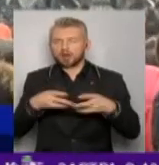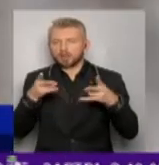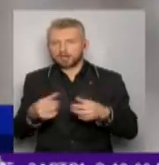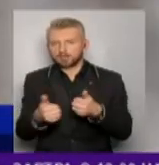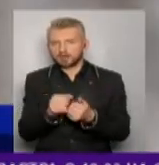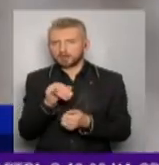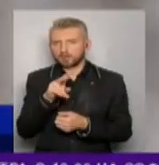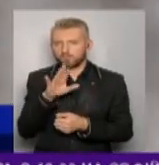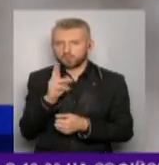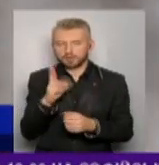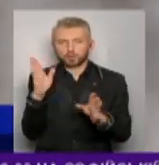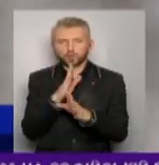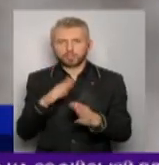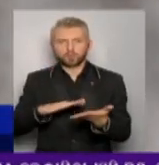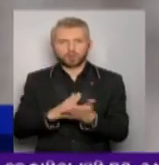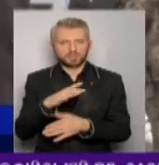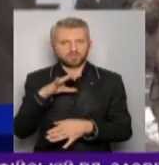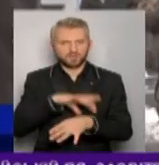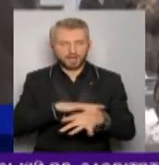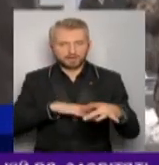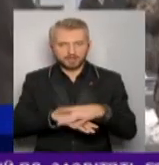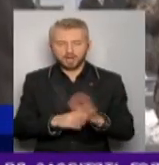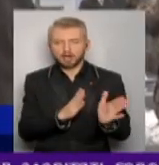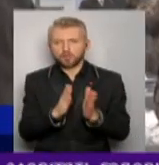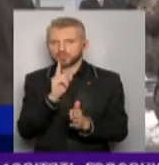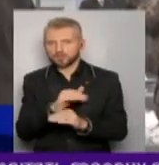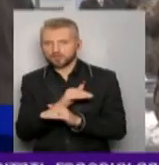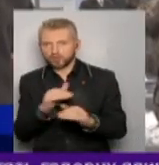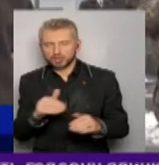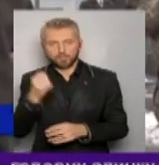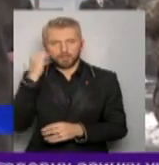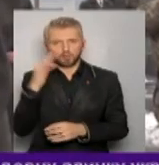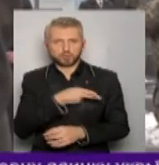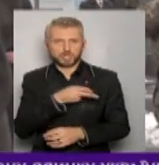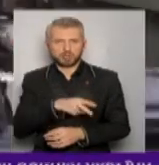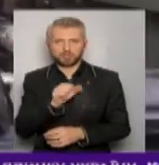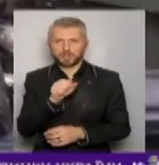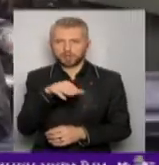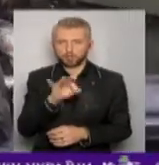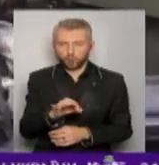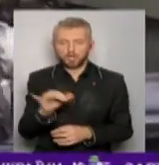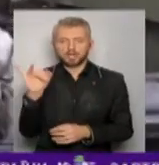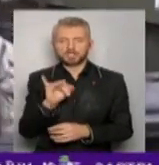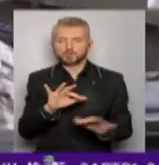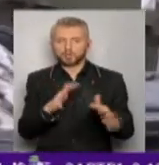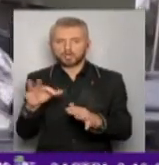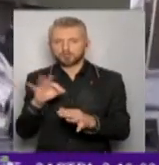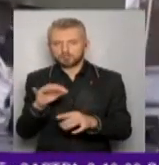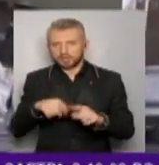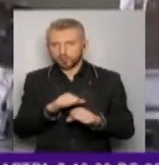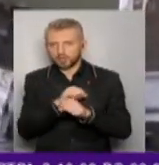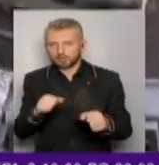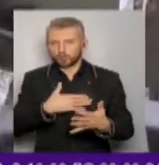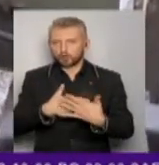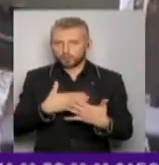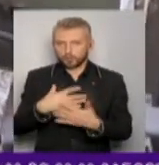долі політв'язнів, режим так званої тиші, пам'ять про загиблих в АТО, історії патріотизму, добровольців і волонтерів. 5 років